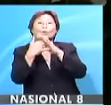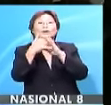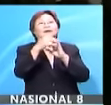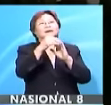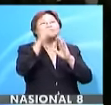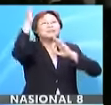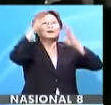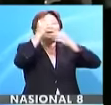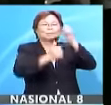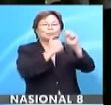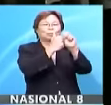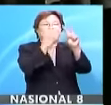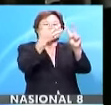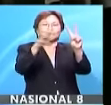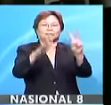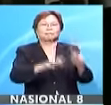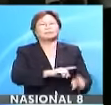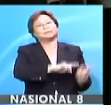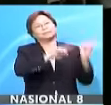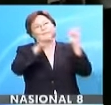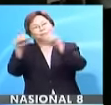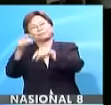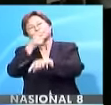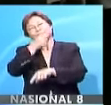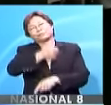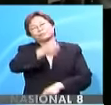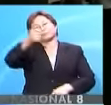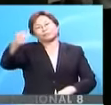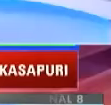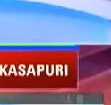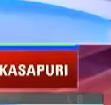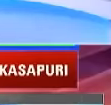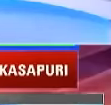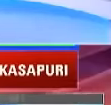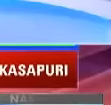Malaysia 2015. Kembali kepada rakan penyampai di studio, Cikin dan Lukman, silakan.